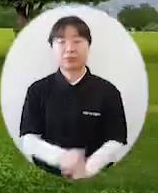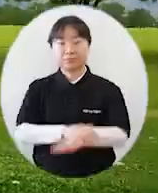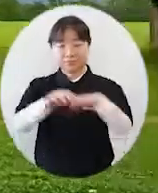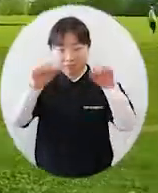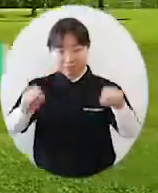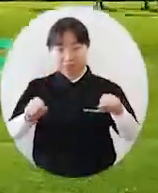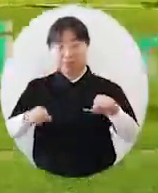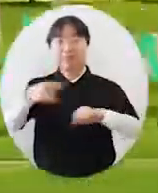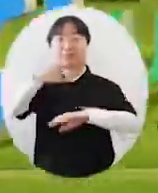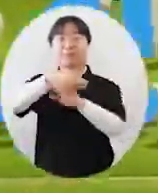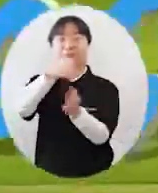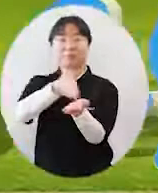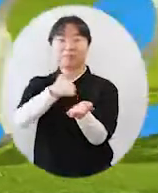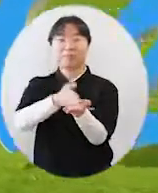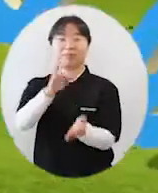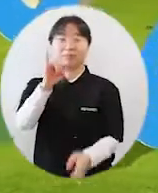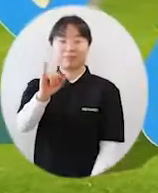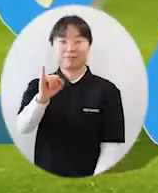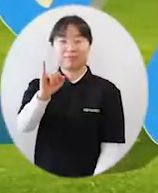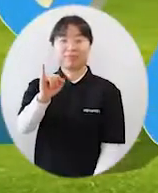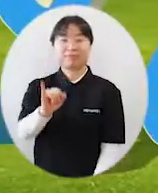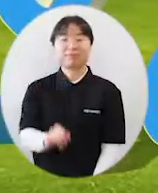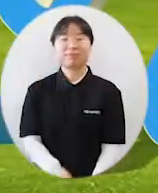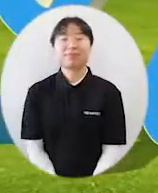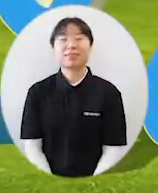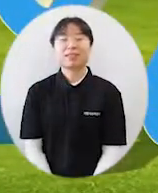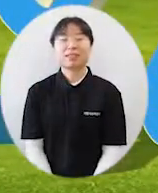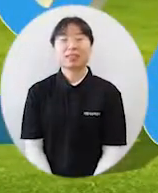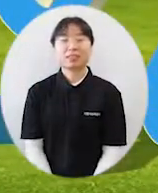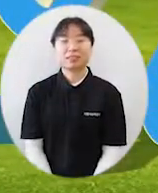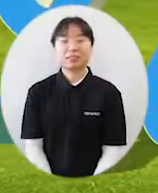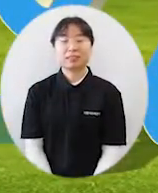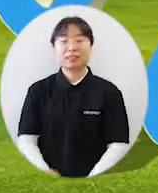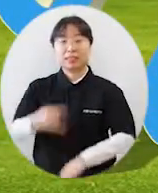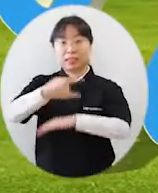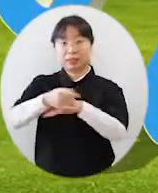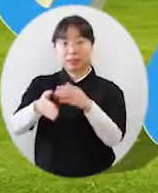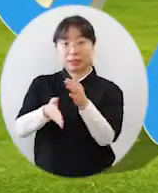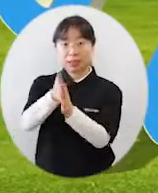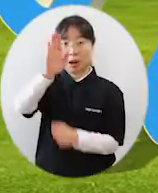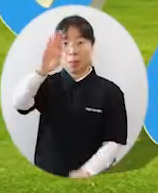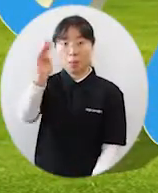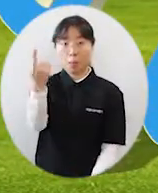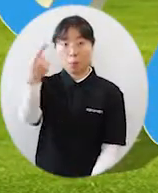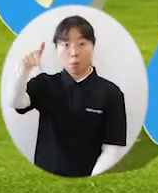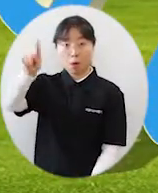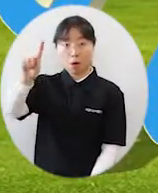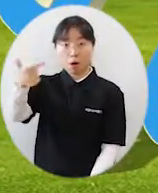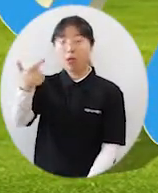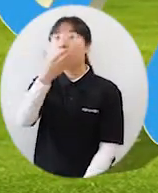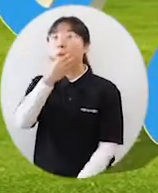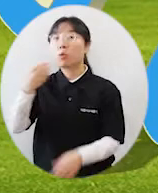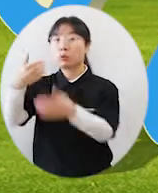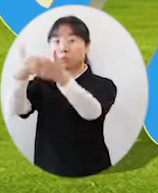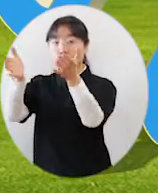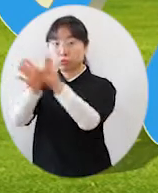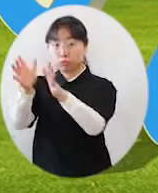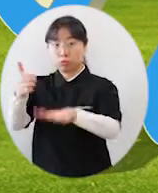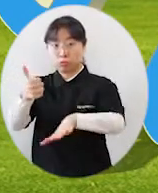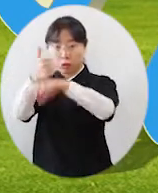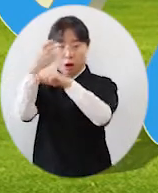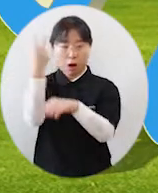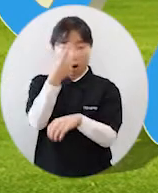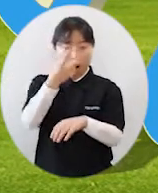안녕하세요 1 0 cc 적 뉴스 정애란 입니다 미영 씨가 부검 복지부 주관으로 열린 2020년